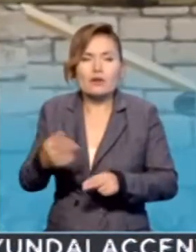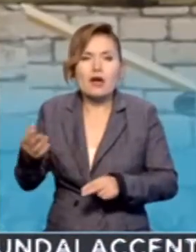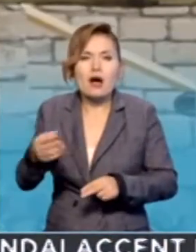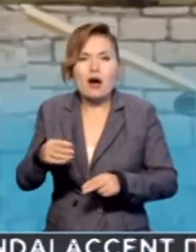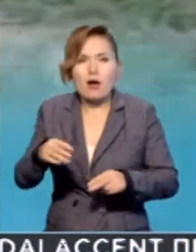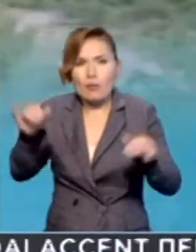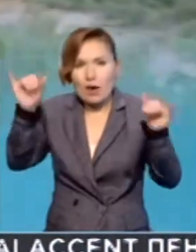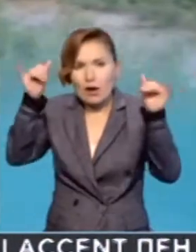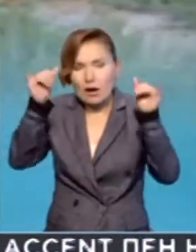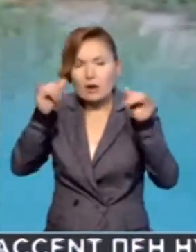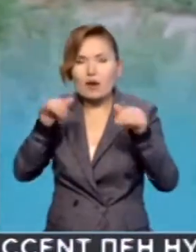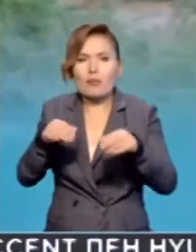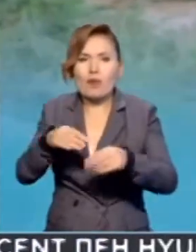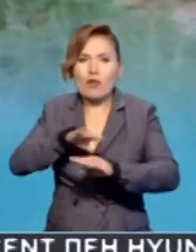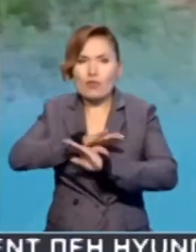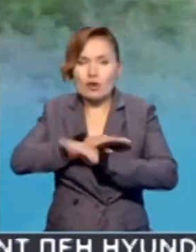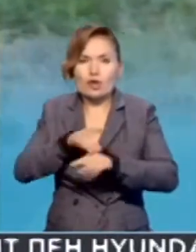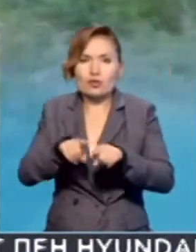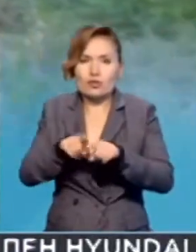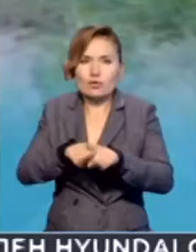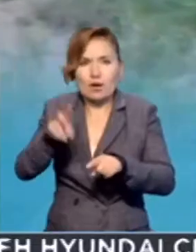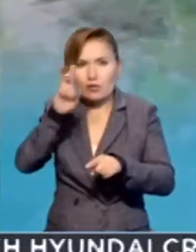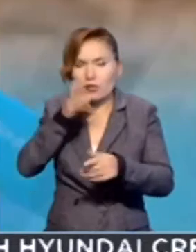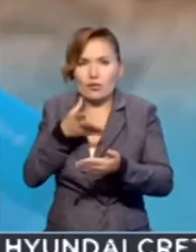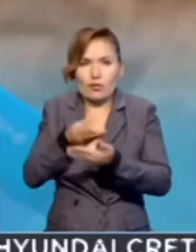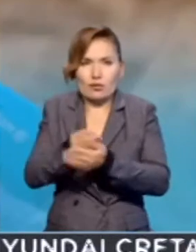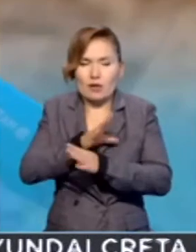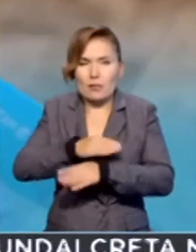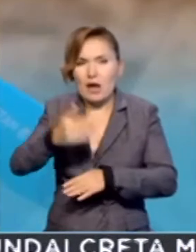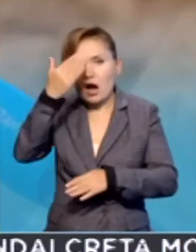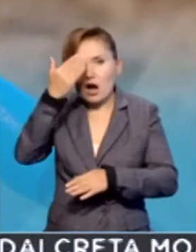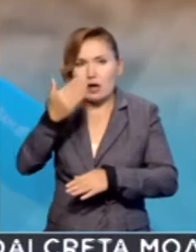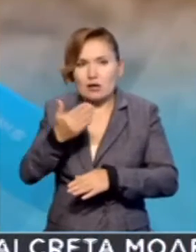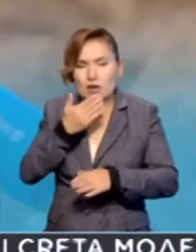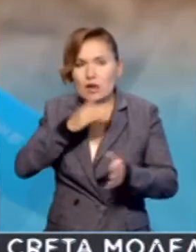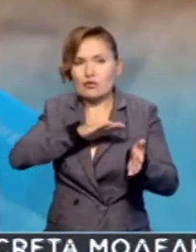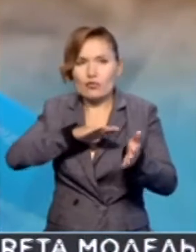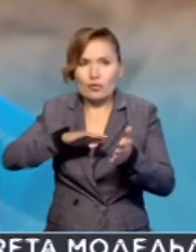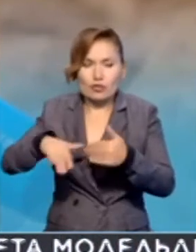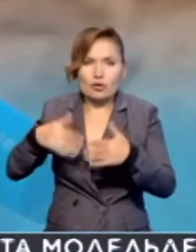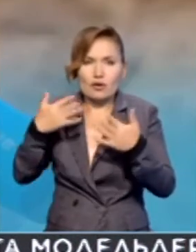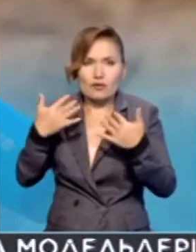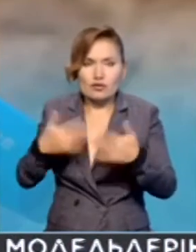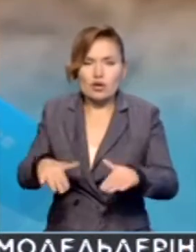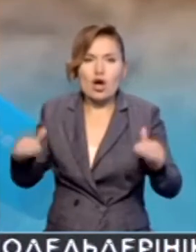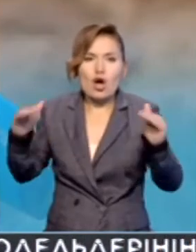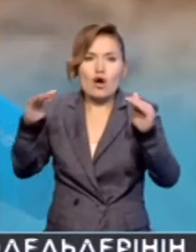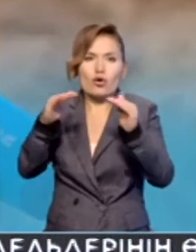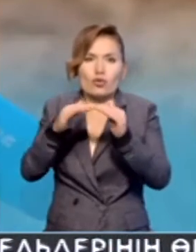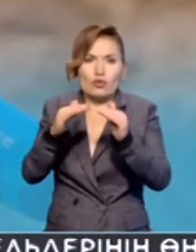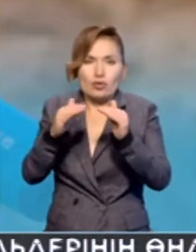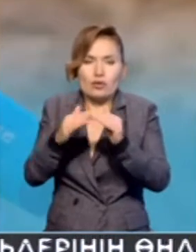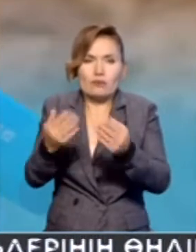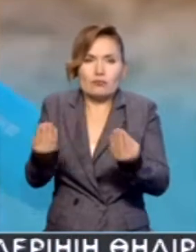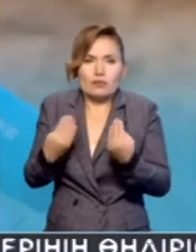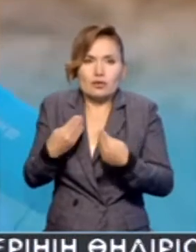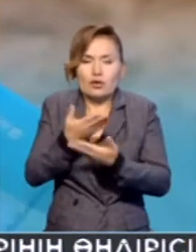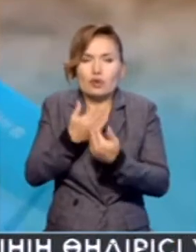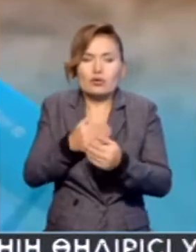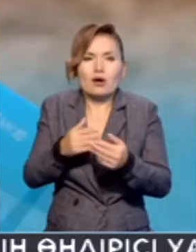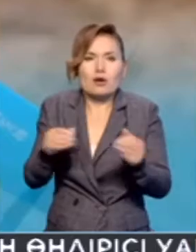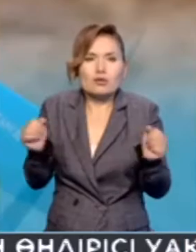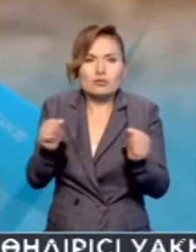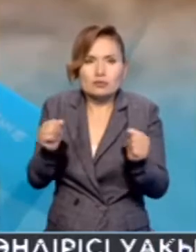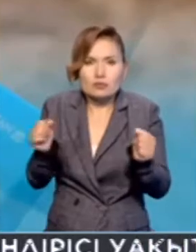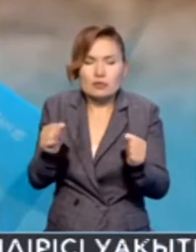өтемақысы да берілмеді дейді ол. Жаз бітті. Ертең фундамент кеппейді. Үй салынбайды. Сонда біз қайда барамыз?